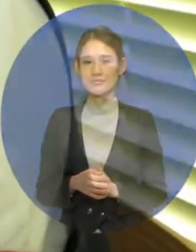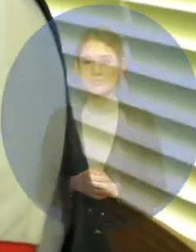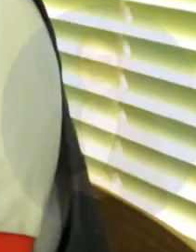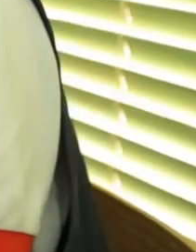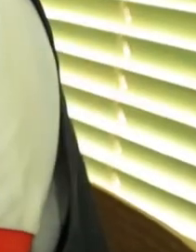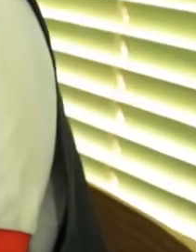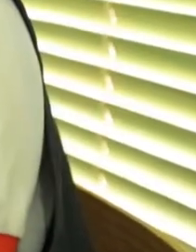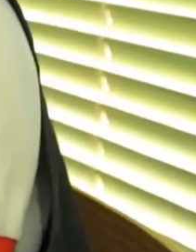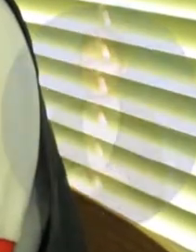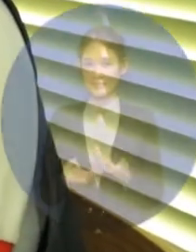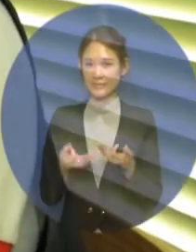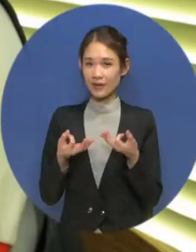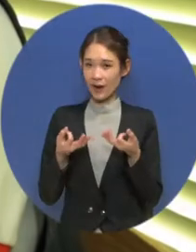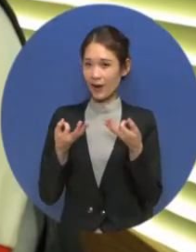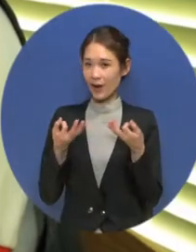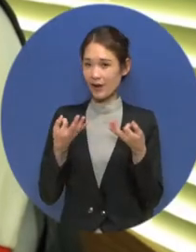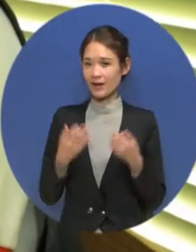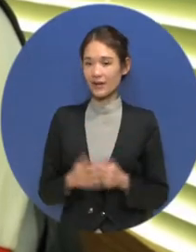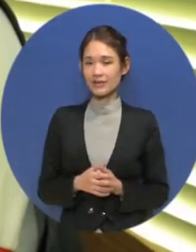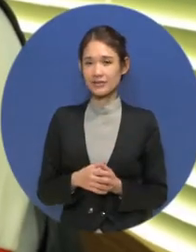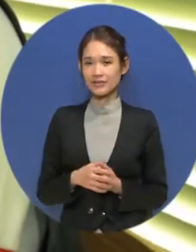여기 보고 해, 여기 보고.